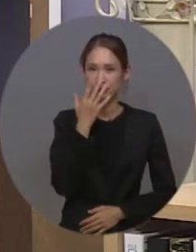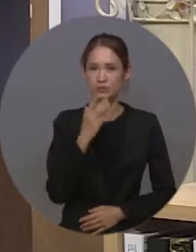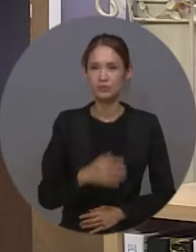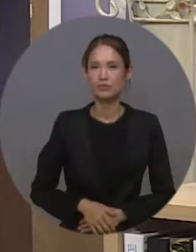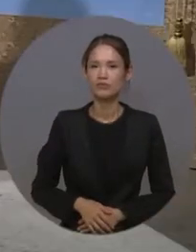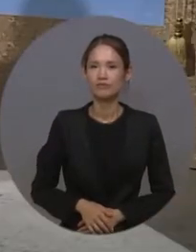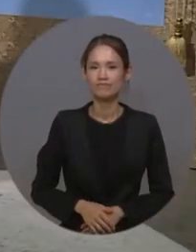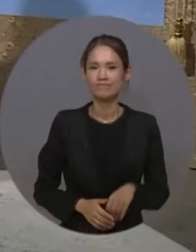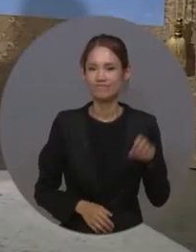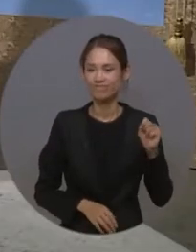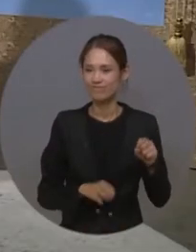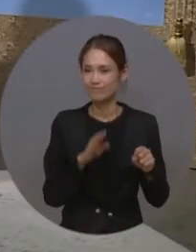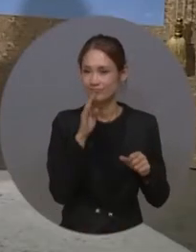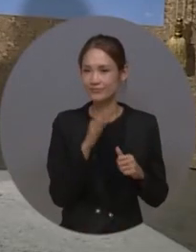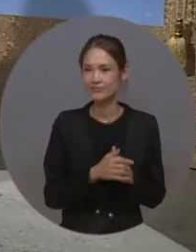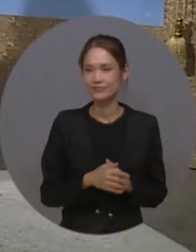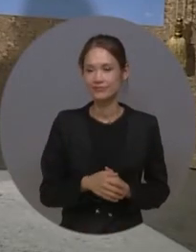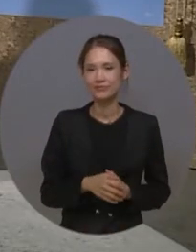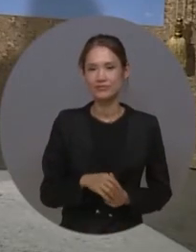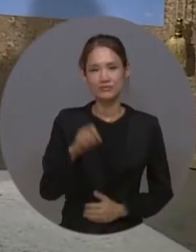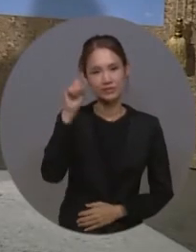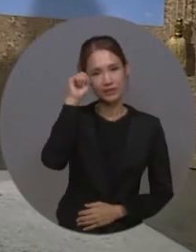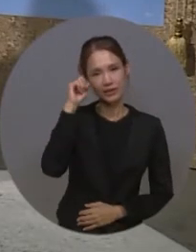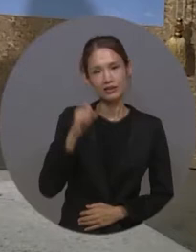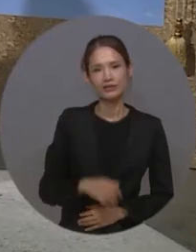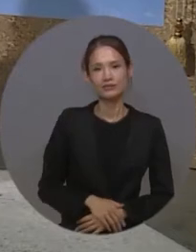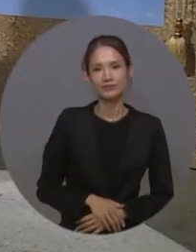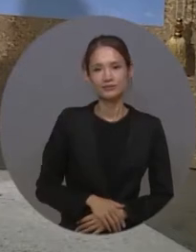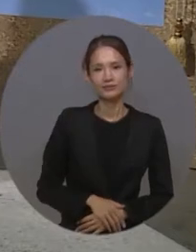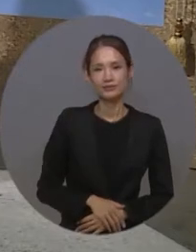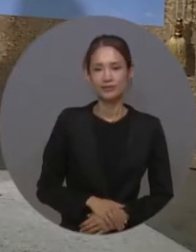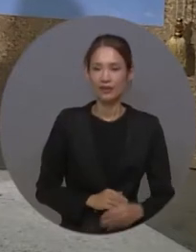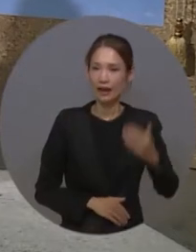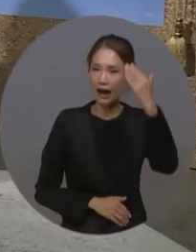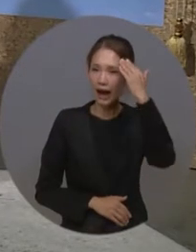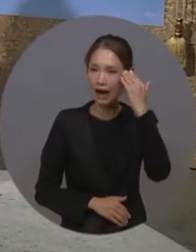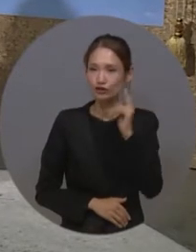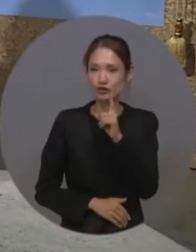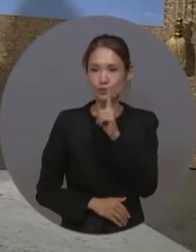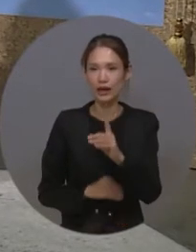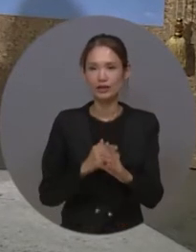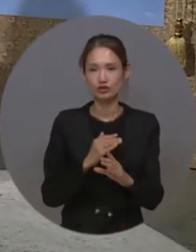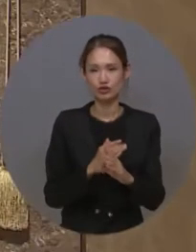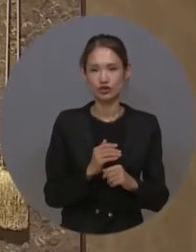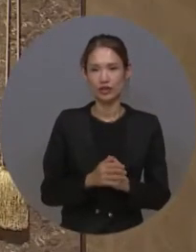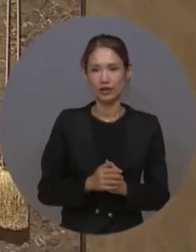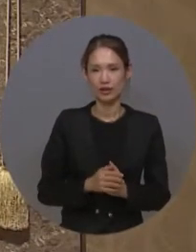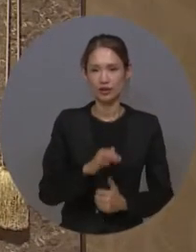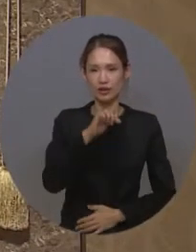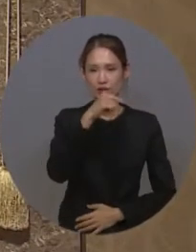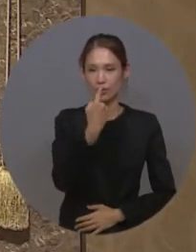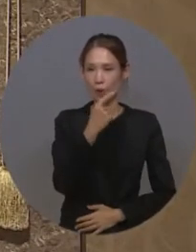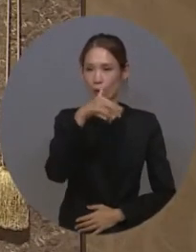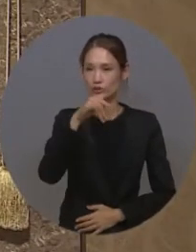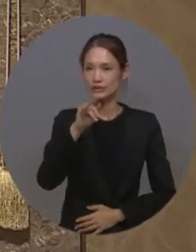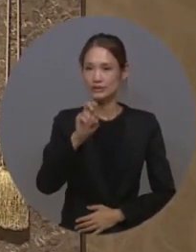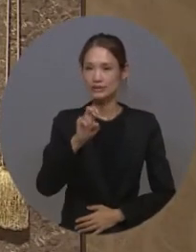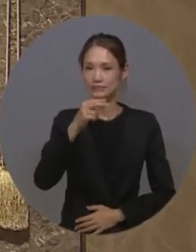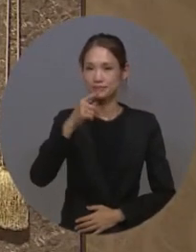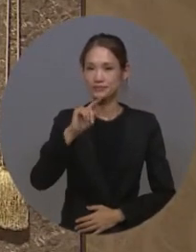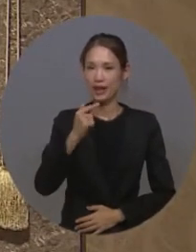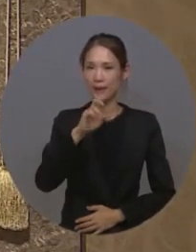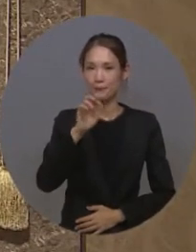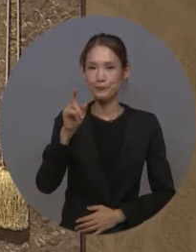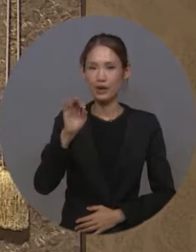그렇죠 베개는 우리 그 말 중에 그 고침 단 명 이라고 해서 높은 배게를 빼면 빨리